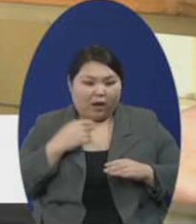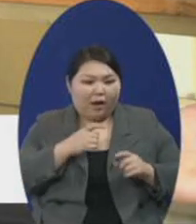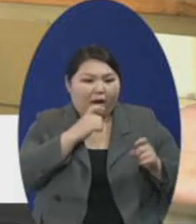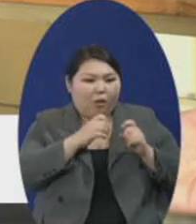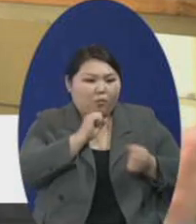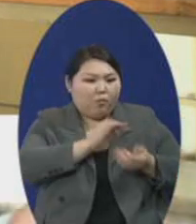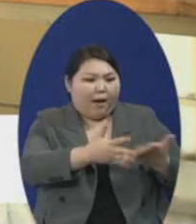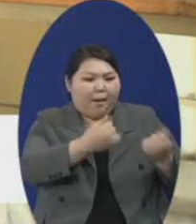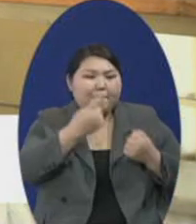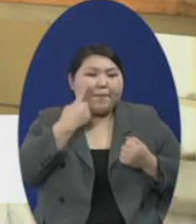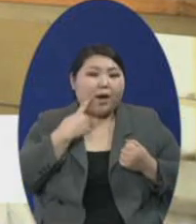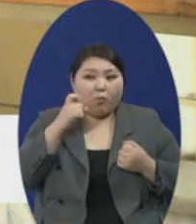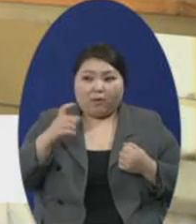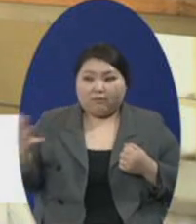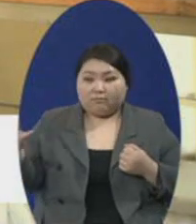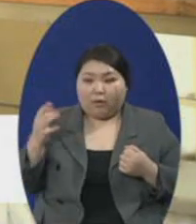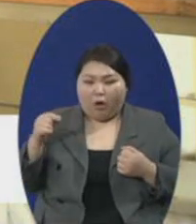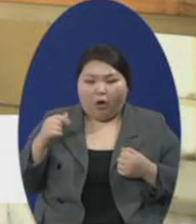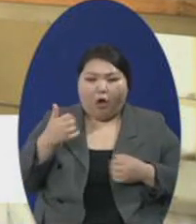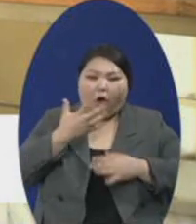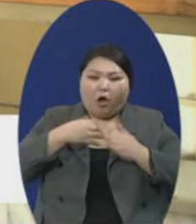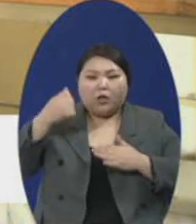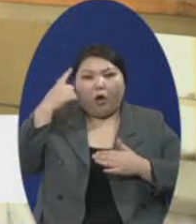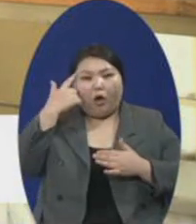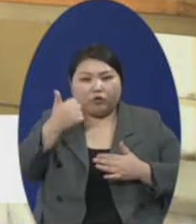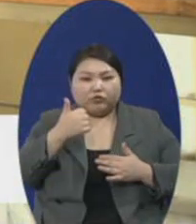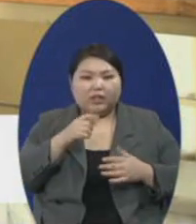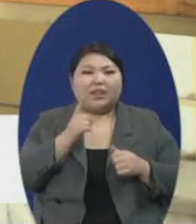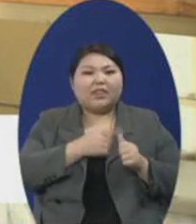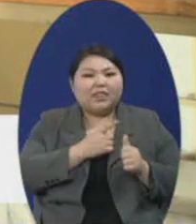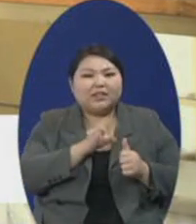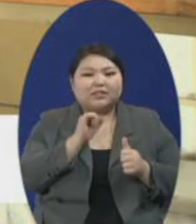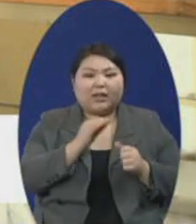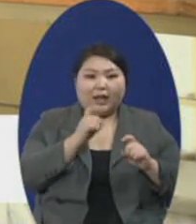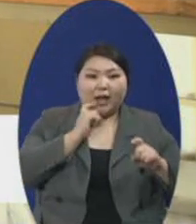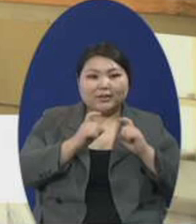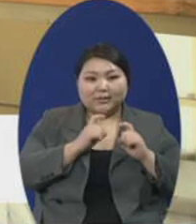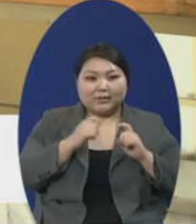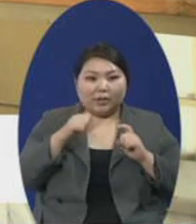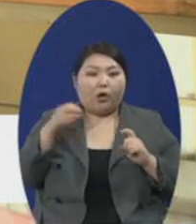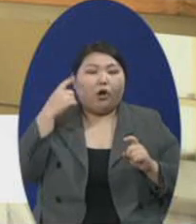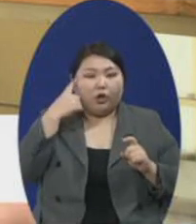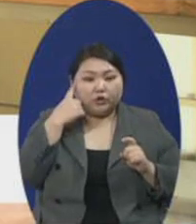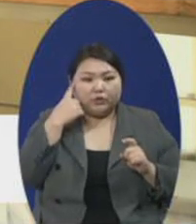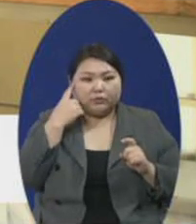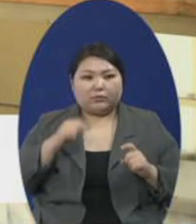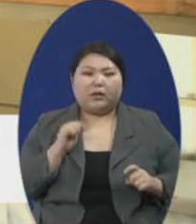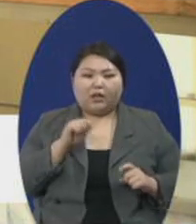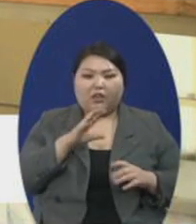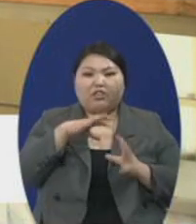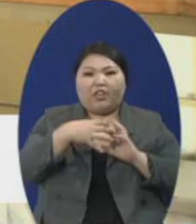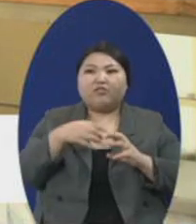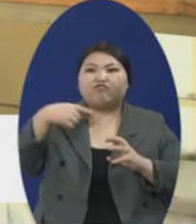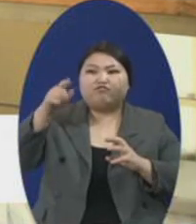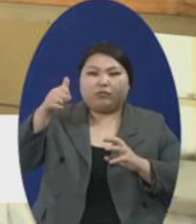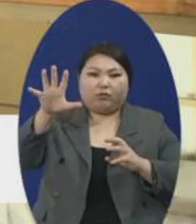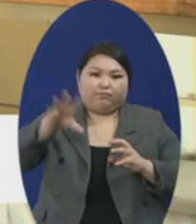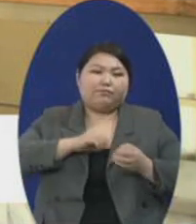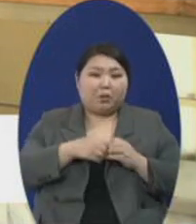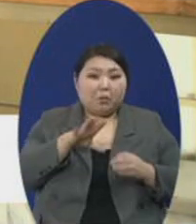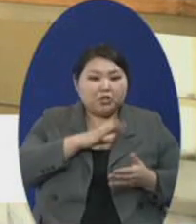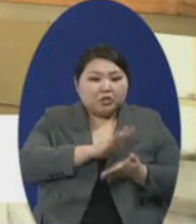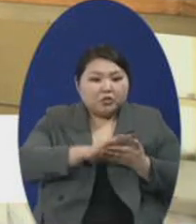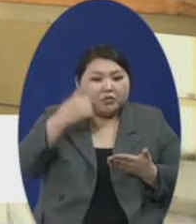худалдаа авах талбарчсан юм нь ойлгомжтой болно. Хинтээ яаж харилцах ойлгоно. Энэ бол жижигэн жишээ. Бид нэг шинээр бодоод